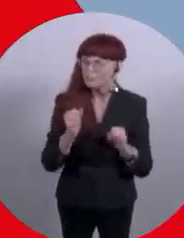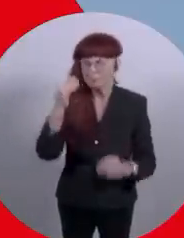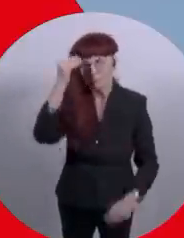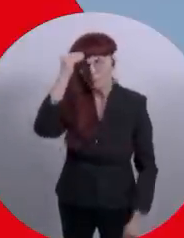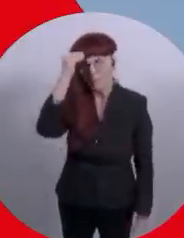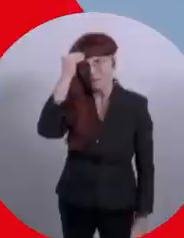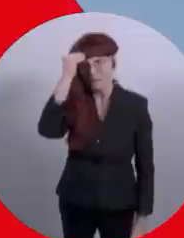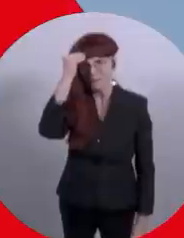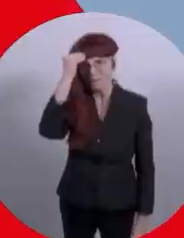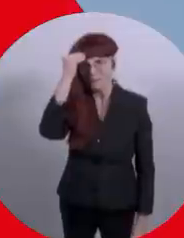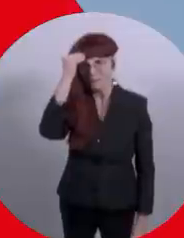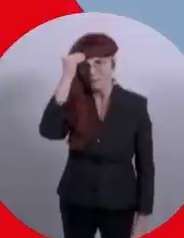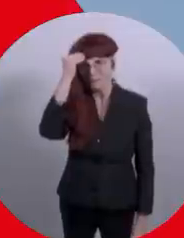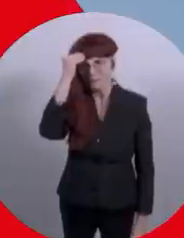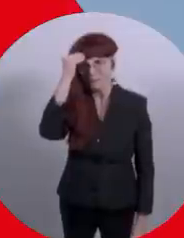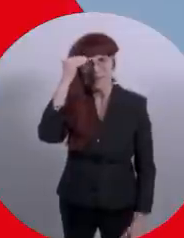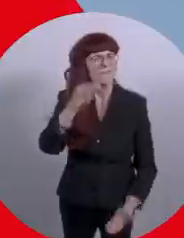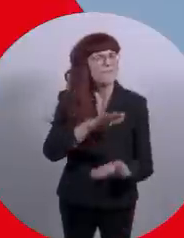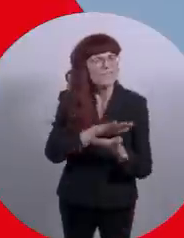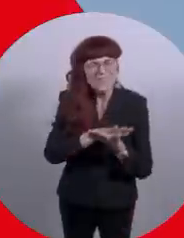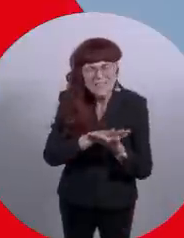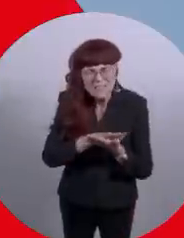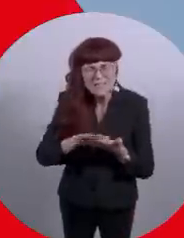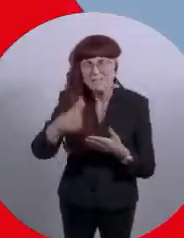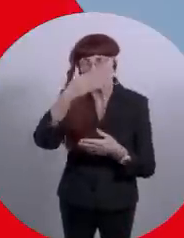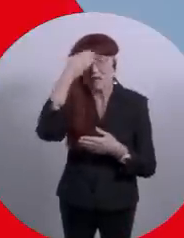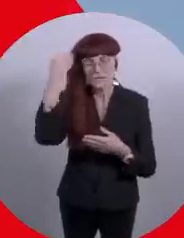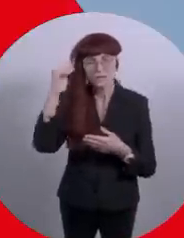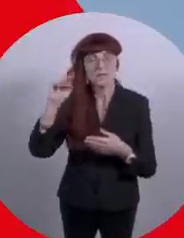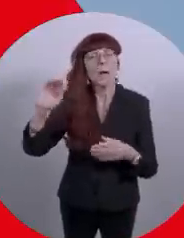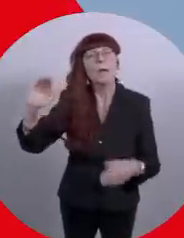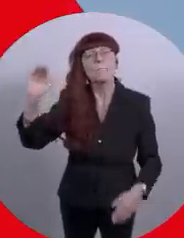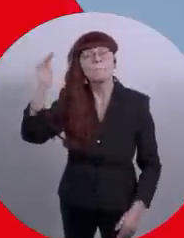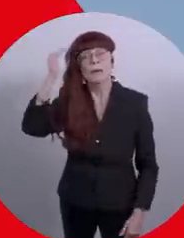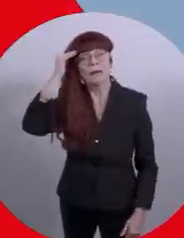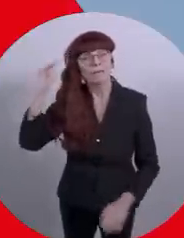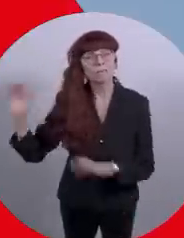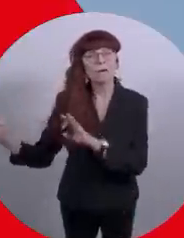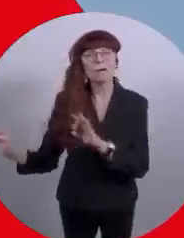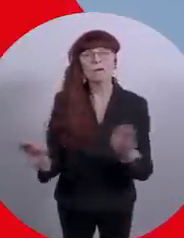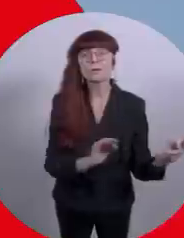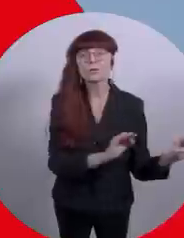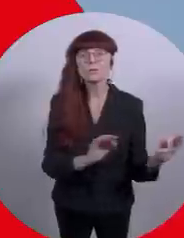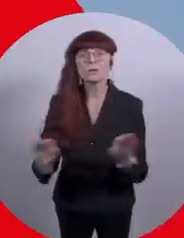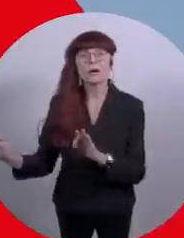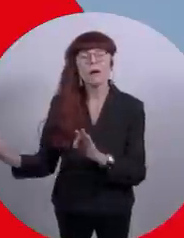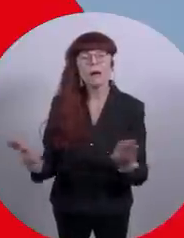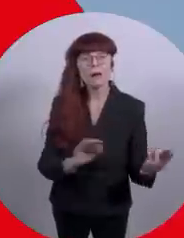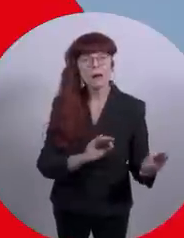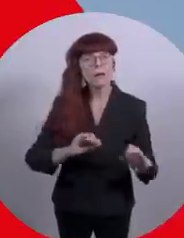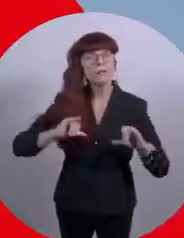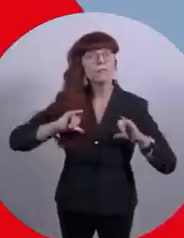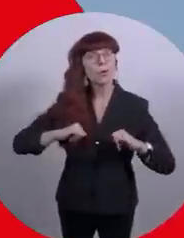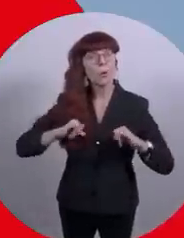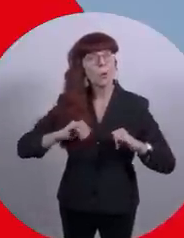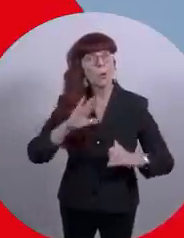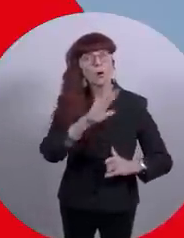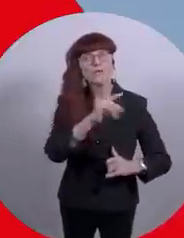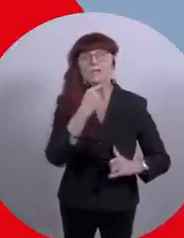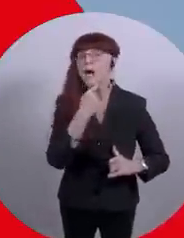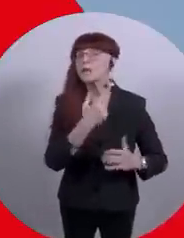die wird es nie vergessen wie ein Bekannter industriell aus der holt sich damit gerechtfertigt hat